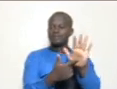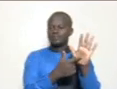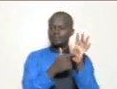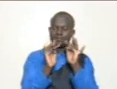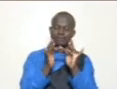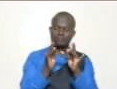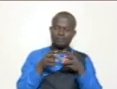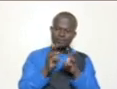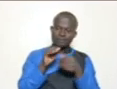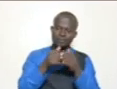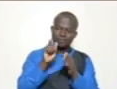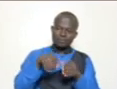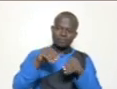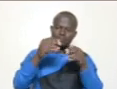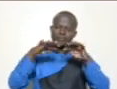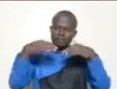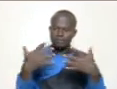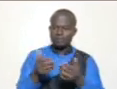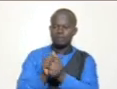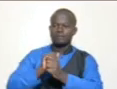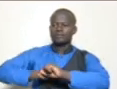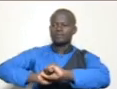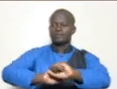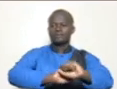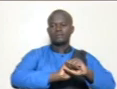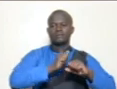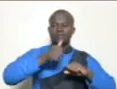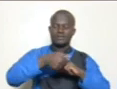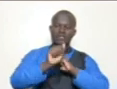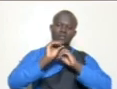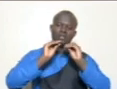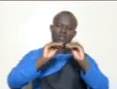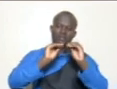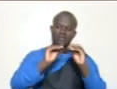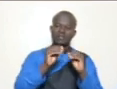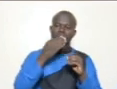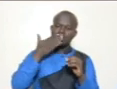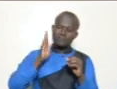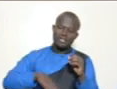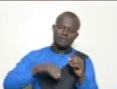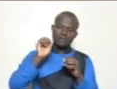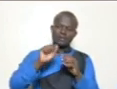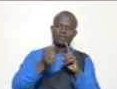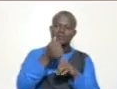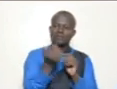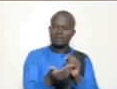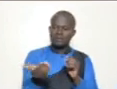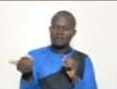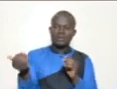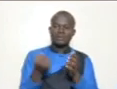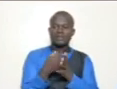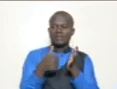internet uburyo bagomba kuyitangamo no kurinda izo nyigisho mbi zagera ku bana